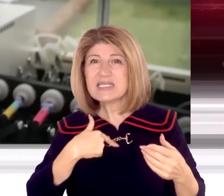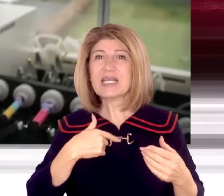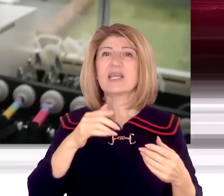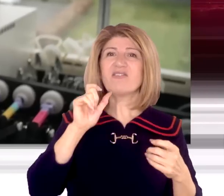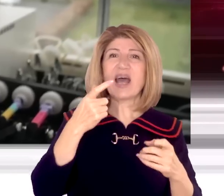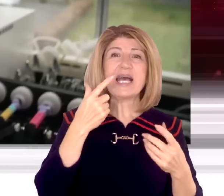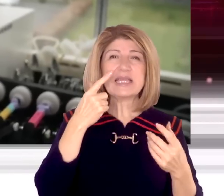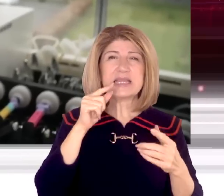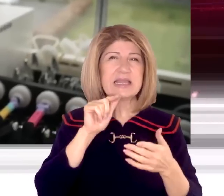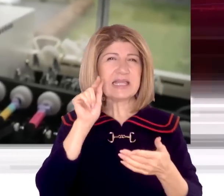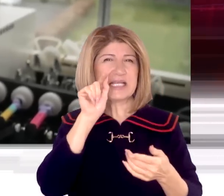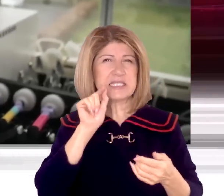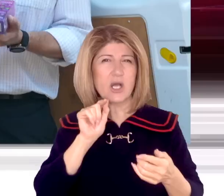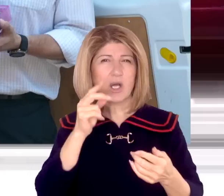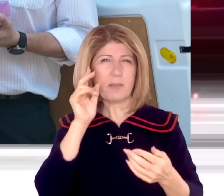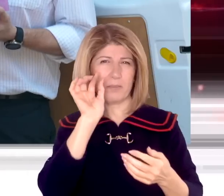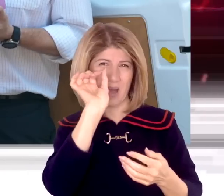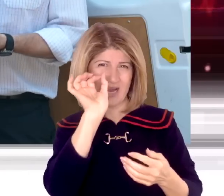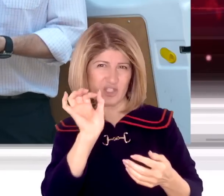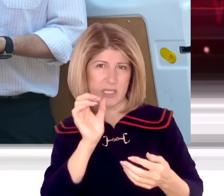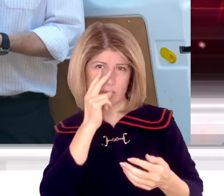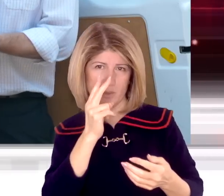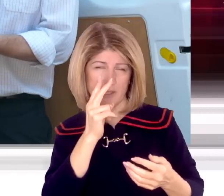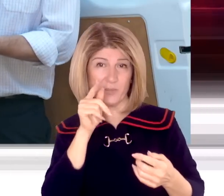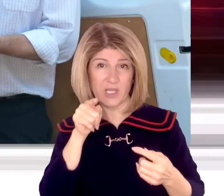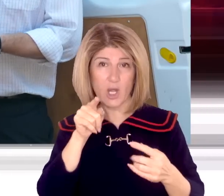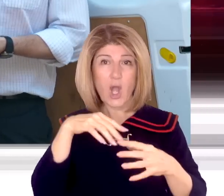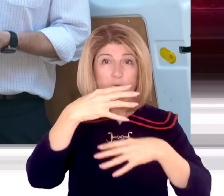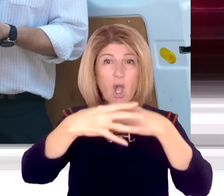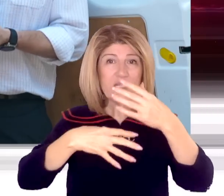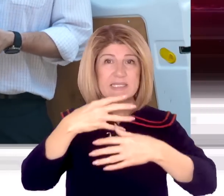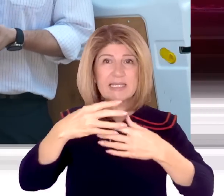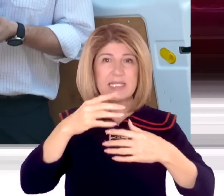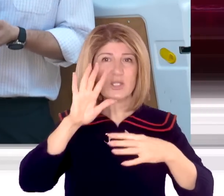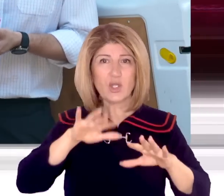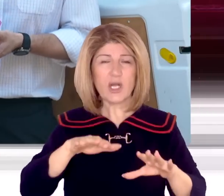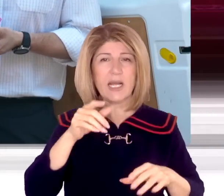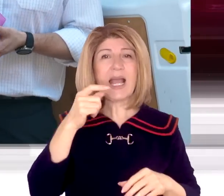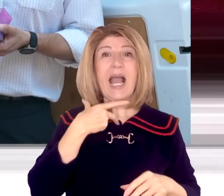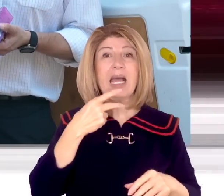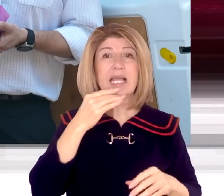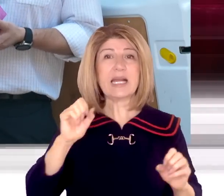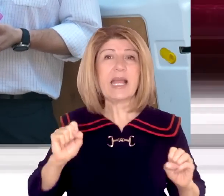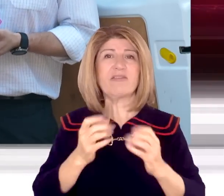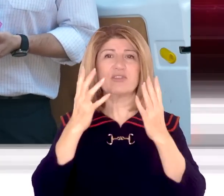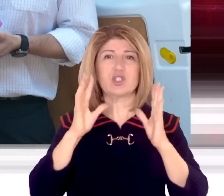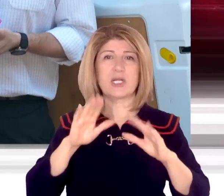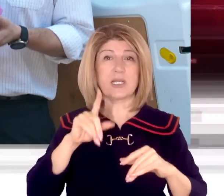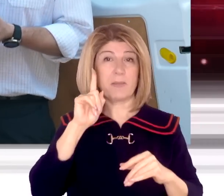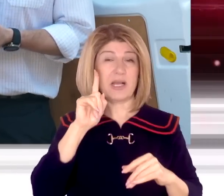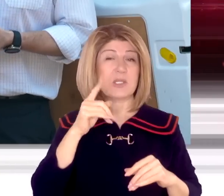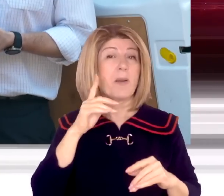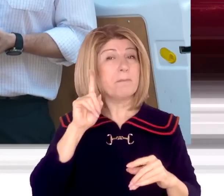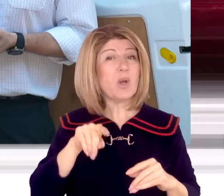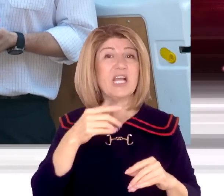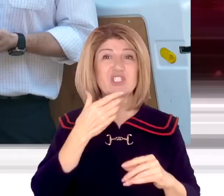و تست های ایمنی و برچسب های صحیح. چون اینا باتری لیتیوم یونی دارن، خطر انفجار هست. مخزن